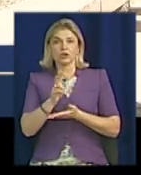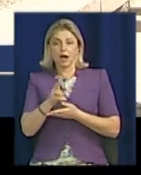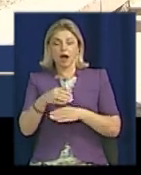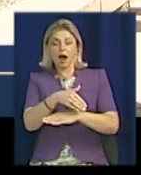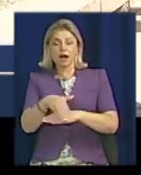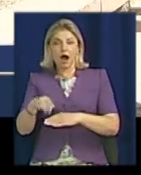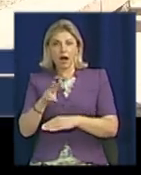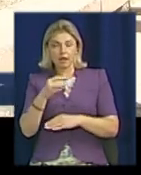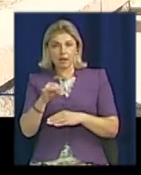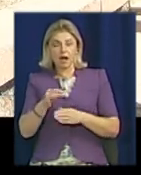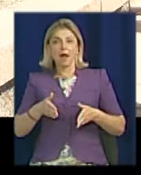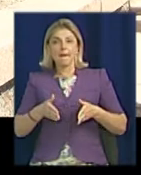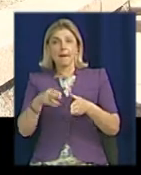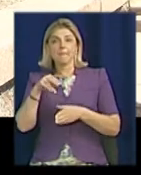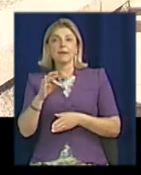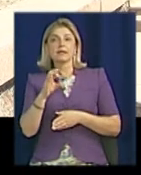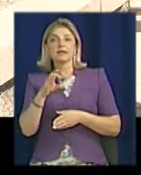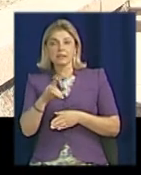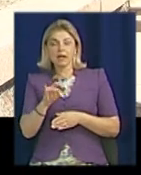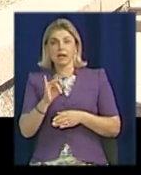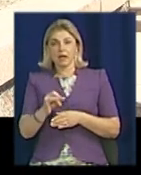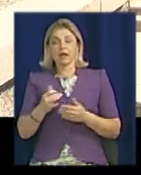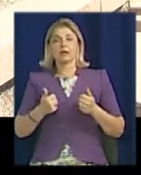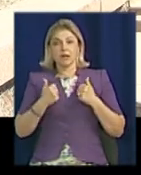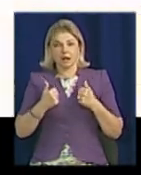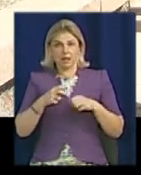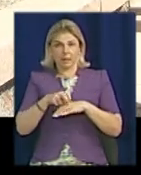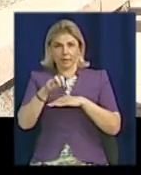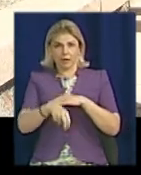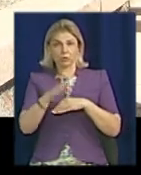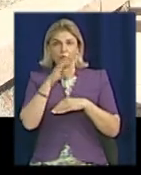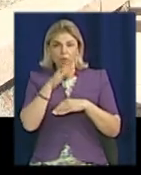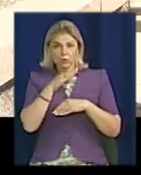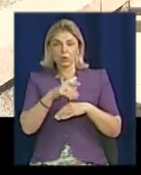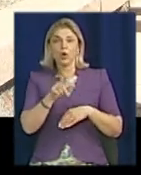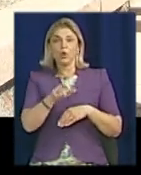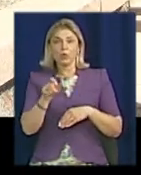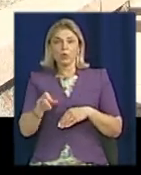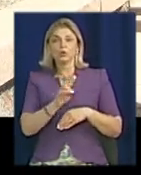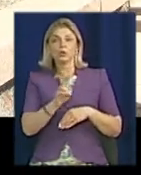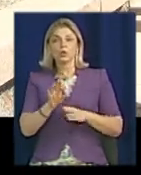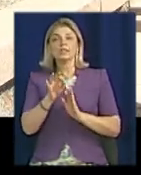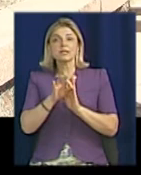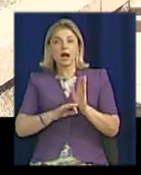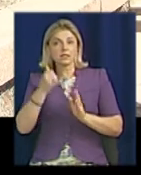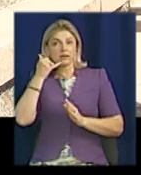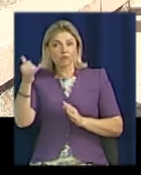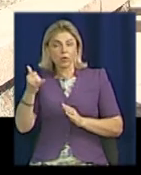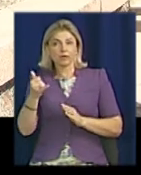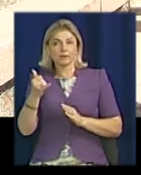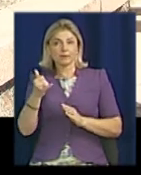краю цього пірсу і наважилась стрибнути у воду. Люди, які зразу зателефонували